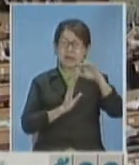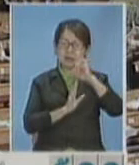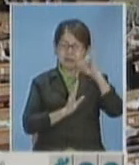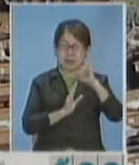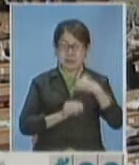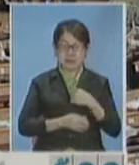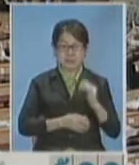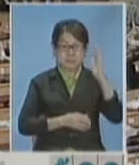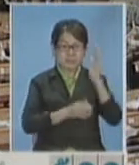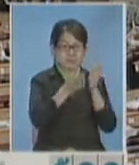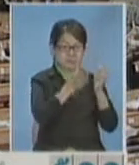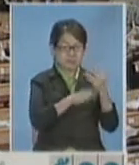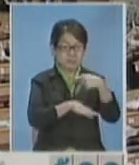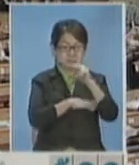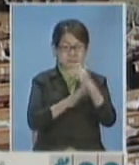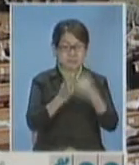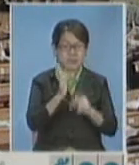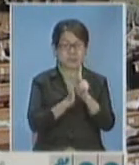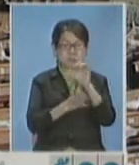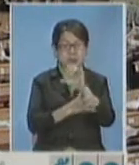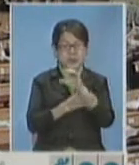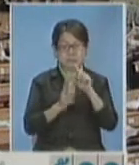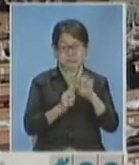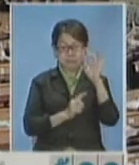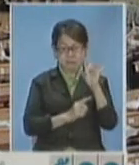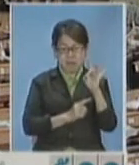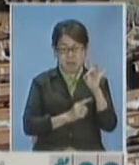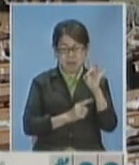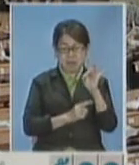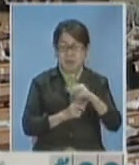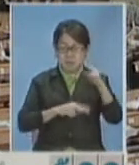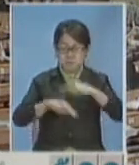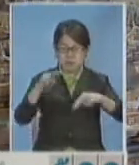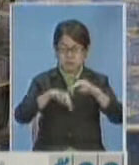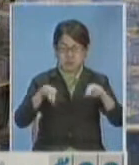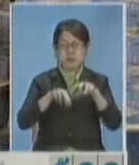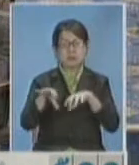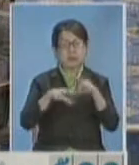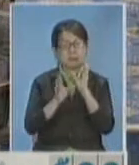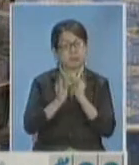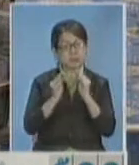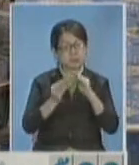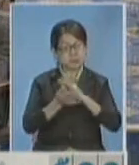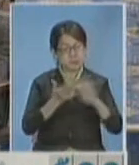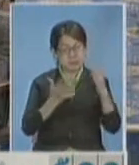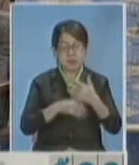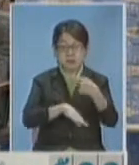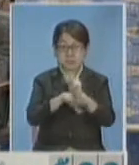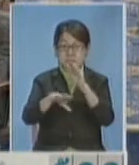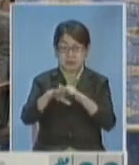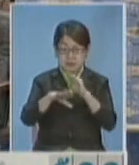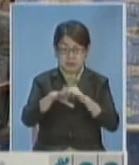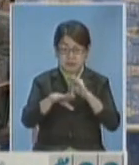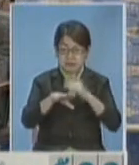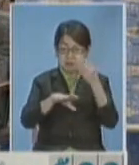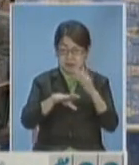ผมประท้วงท่านประธานตามข้อบังคับการประชุมข้อที่8การควบคุมกำกับดูแลการประชุมนะครับท่านประธานได้ตักเตือนผู้อภิ